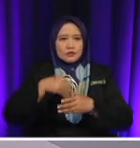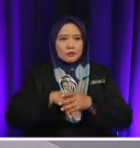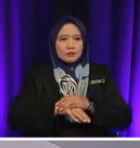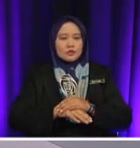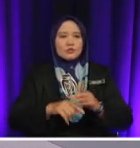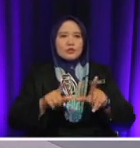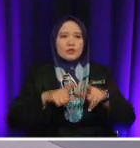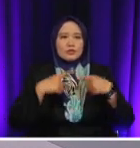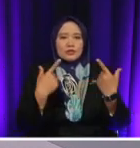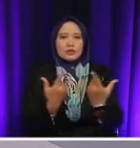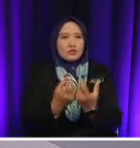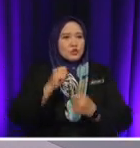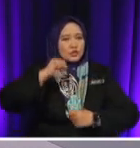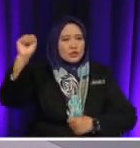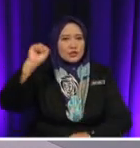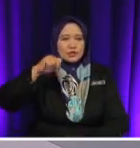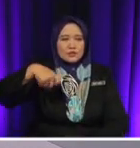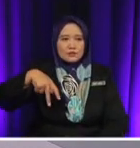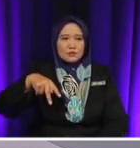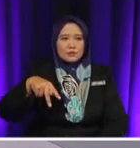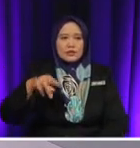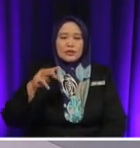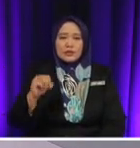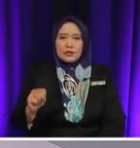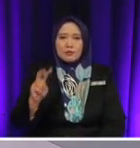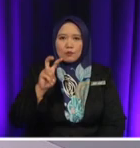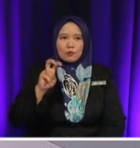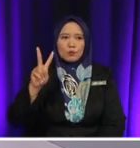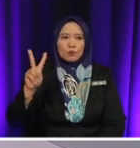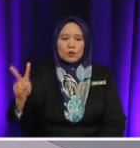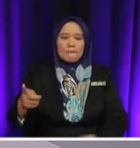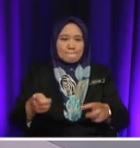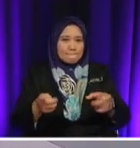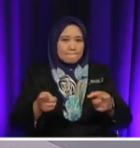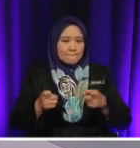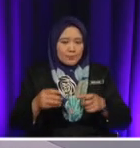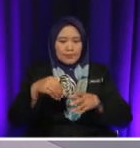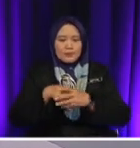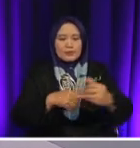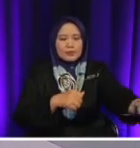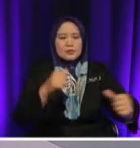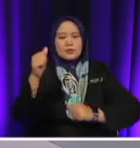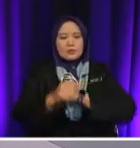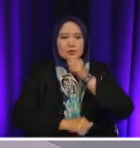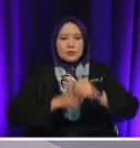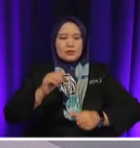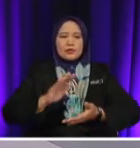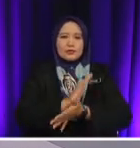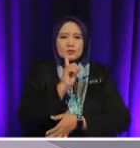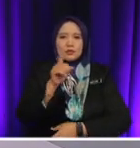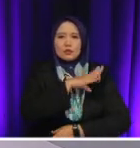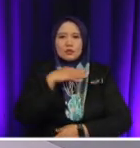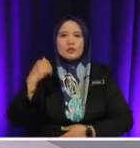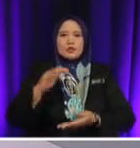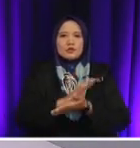sukses SPM 2022 pecutan yang mana kita nak teruskan dengan mata pelajaran sains untuk kertas satu dan juga dua Ria masih lagi